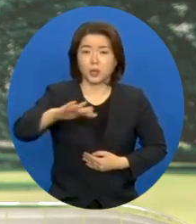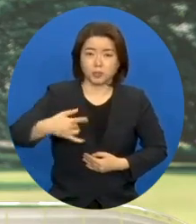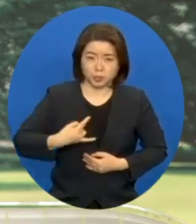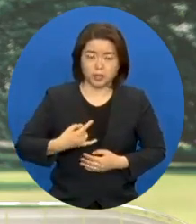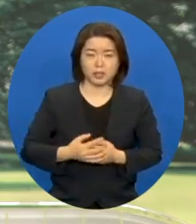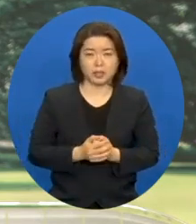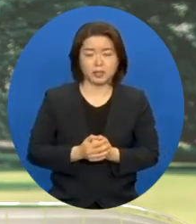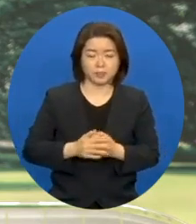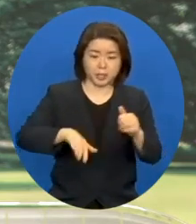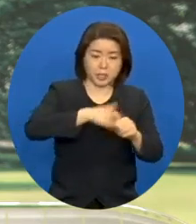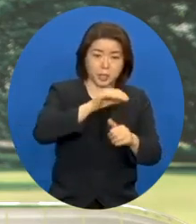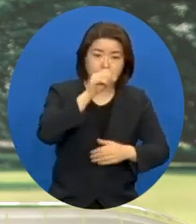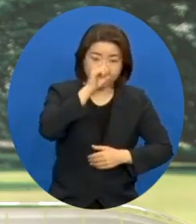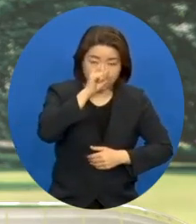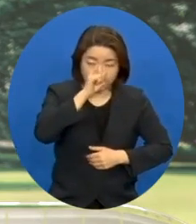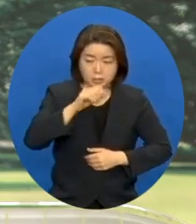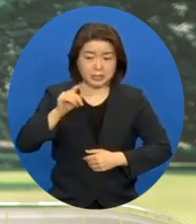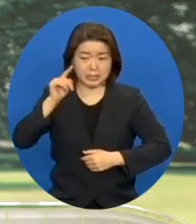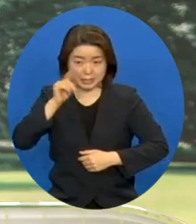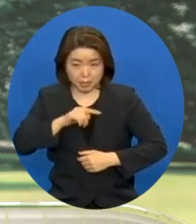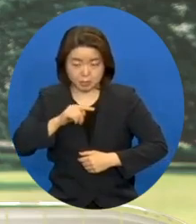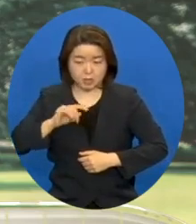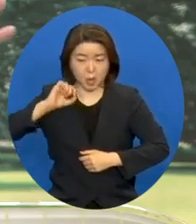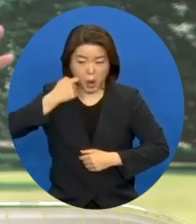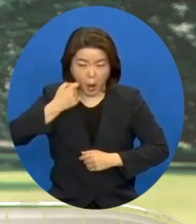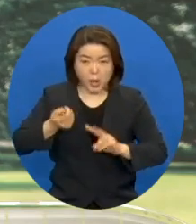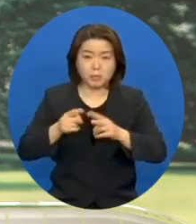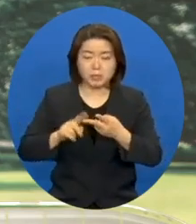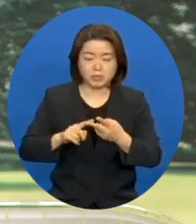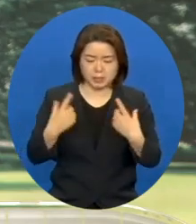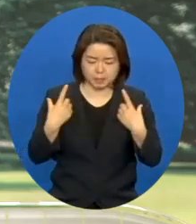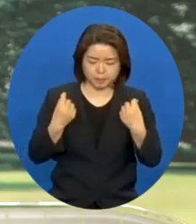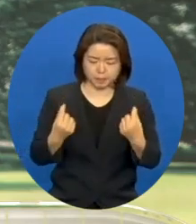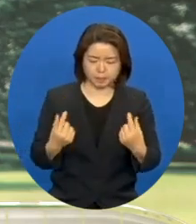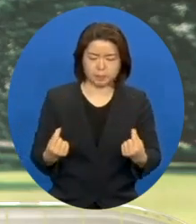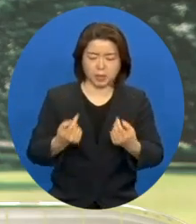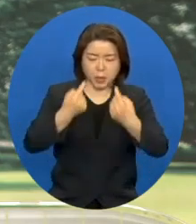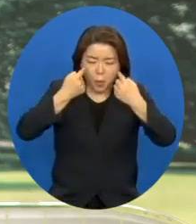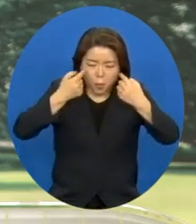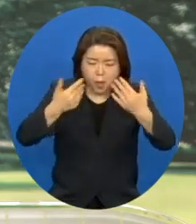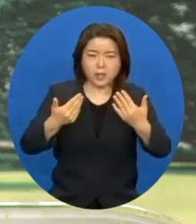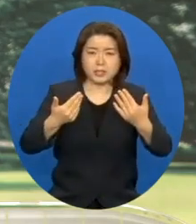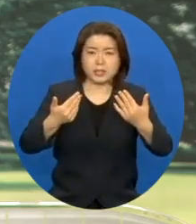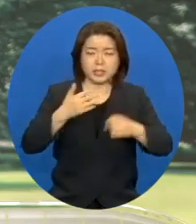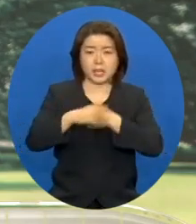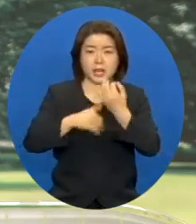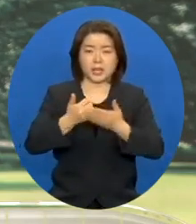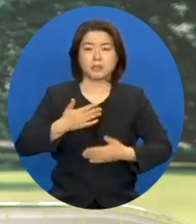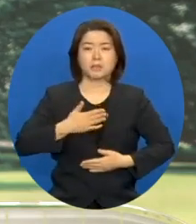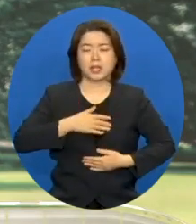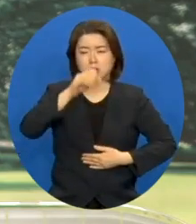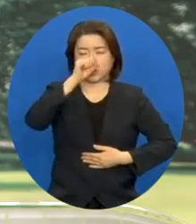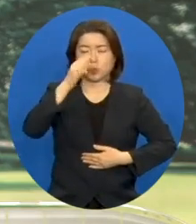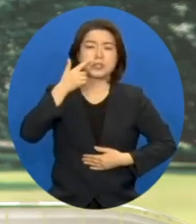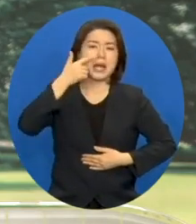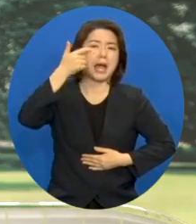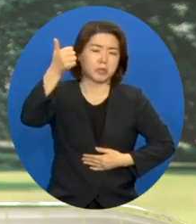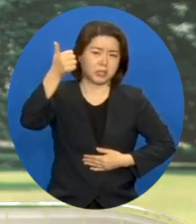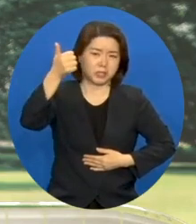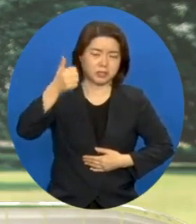우리에게는 형편이 좋든 또는 어렵든 변함없이 확실하게 하나님은 나의 좋으신